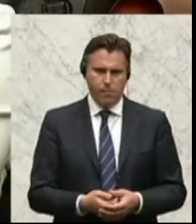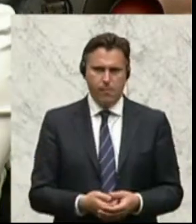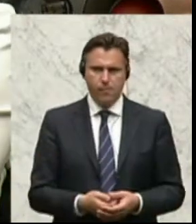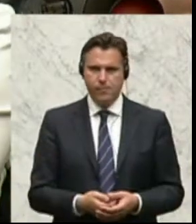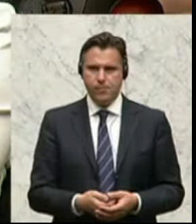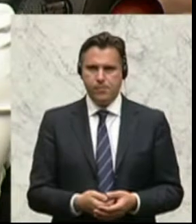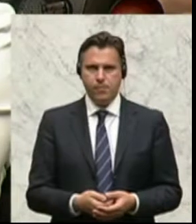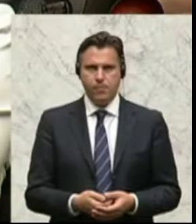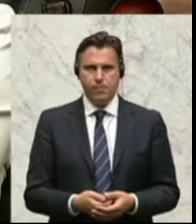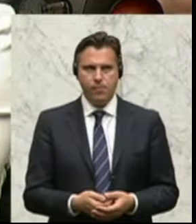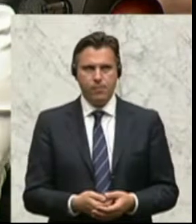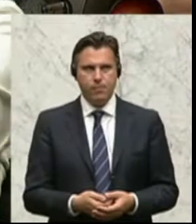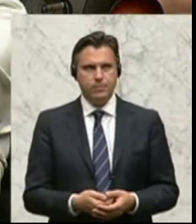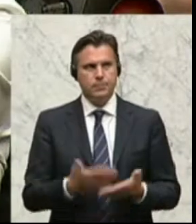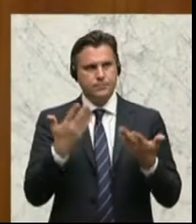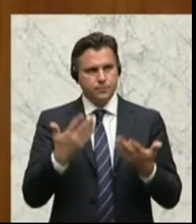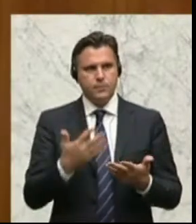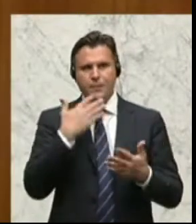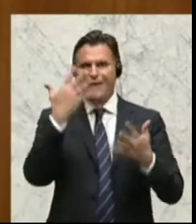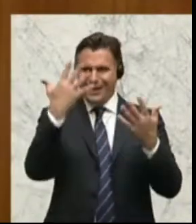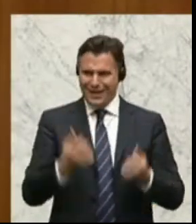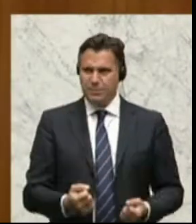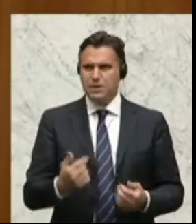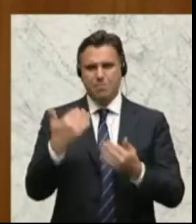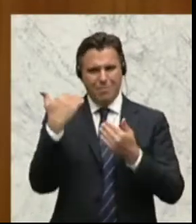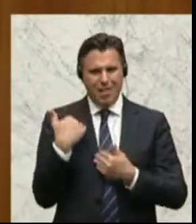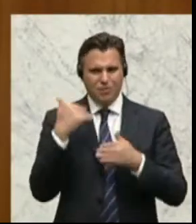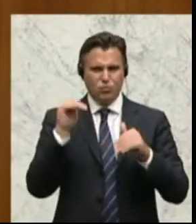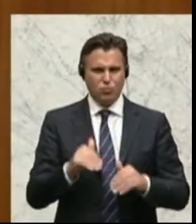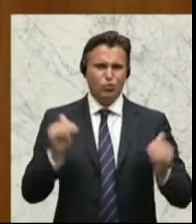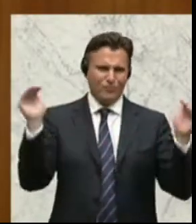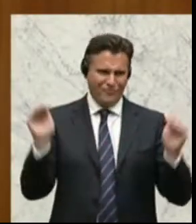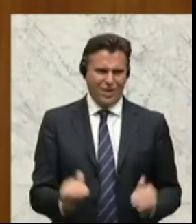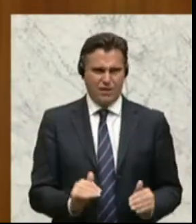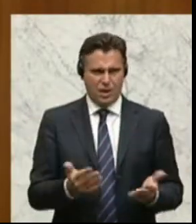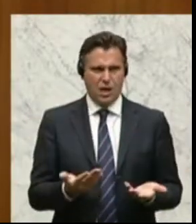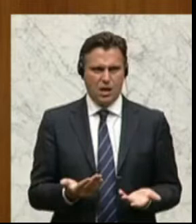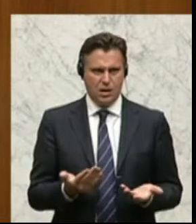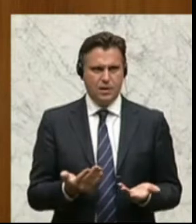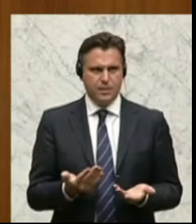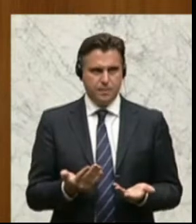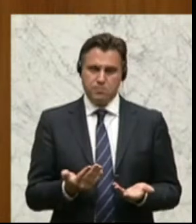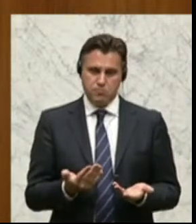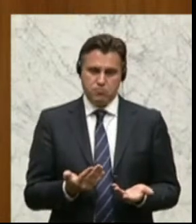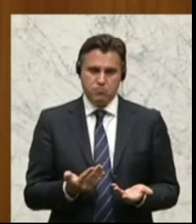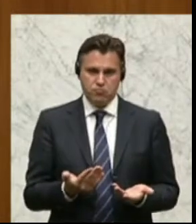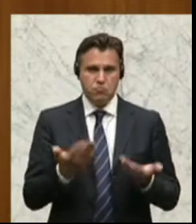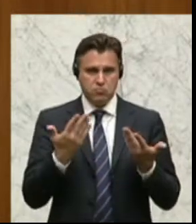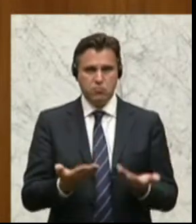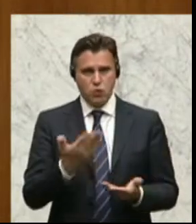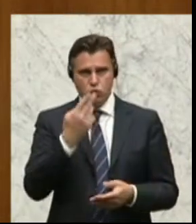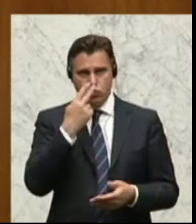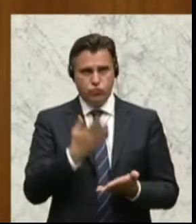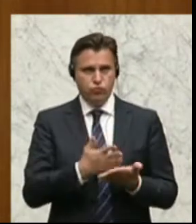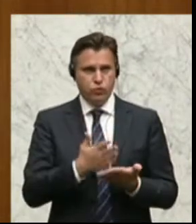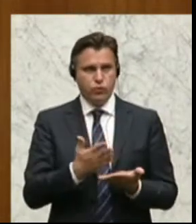Und die Schlussfolgerung ist auch klar. Die Last muss weniger werden. Stellt natürlich eine Tatsache dar, dass Österreich, wenn man das